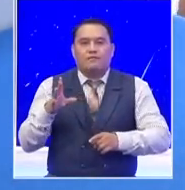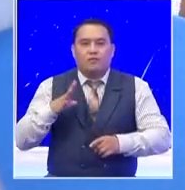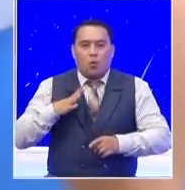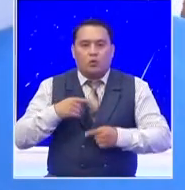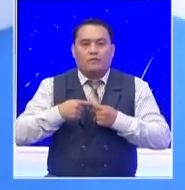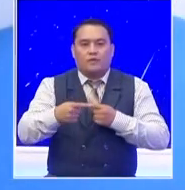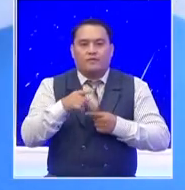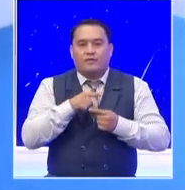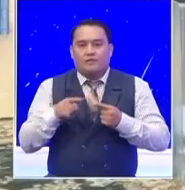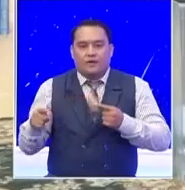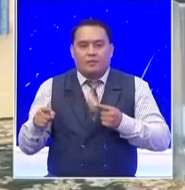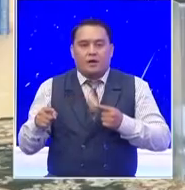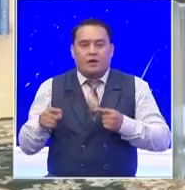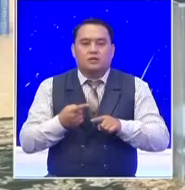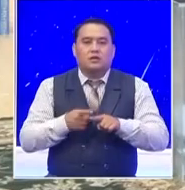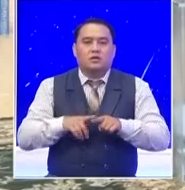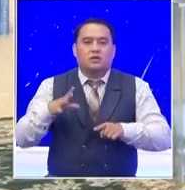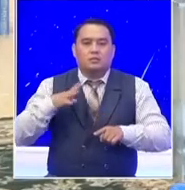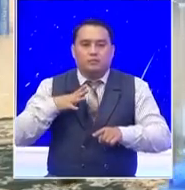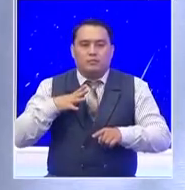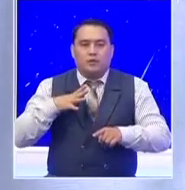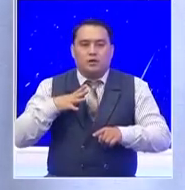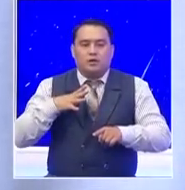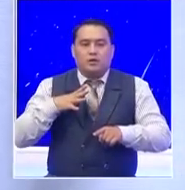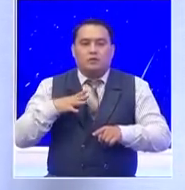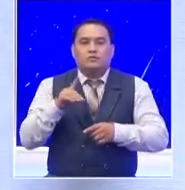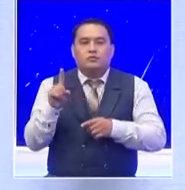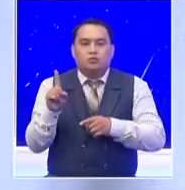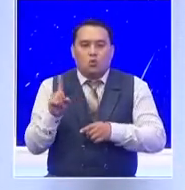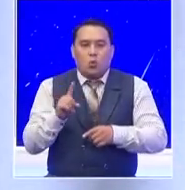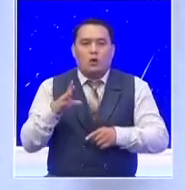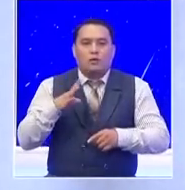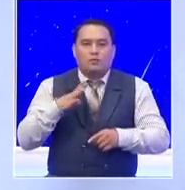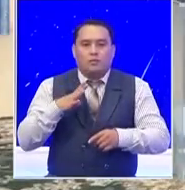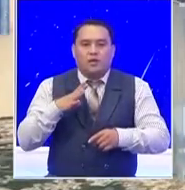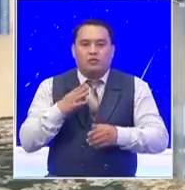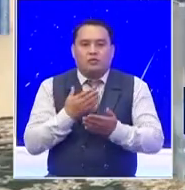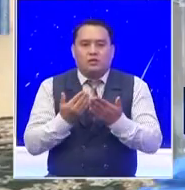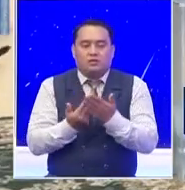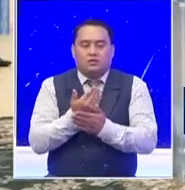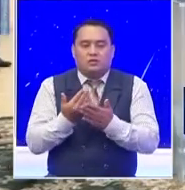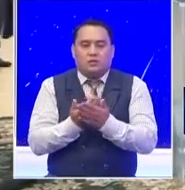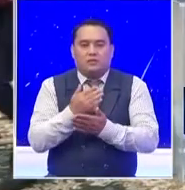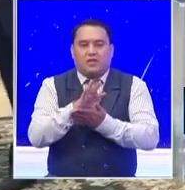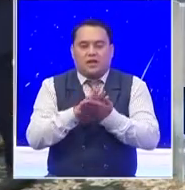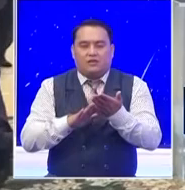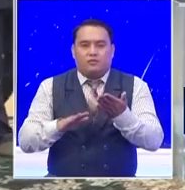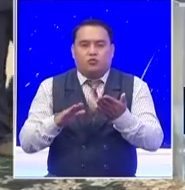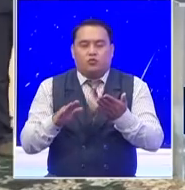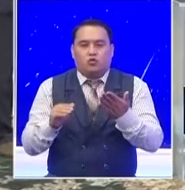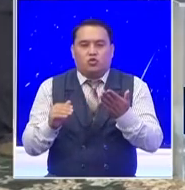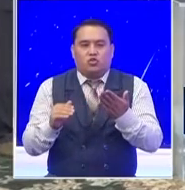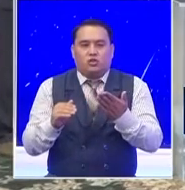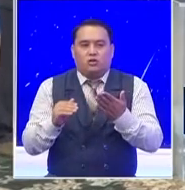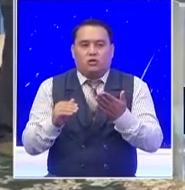расстояний во время голосования. Вот я вижу, организовано хорошо, расстояния соблюдены,